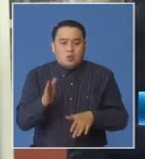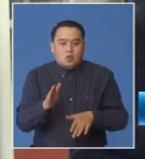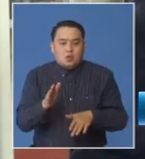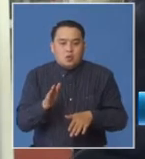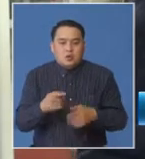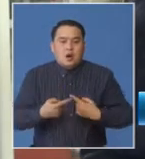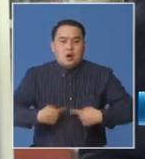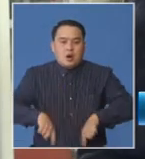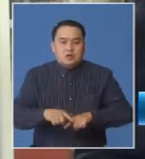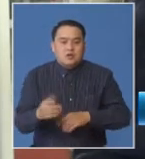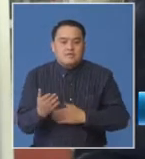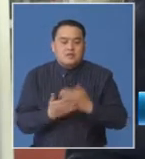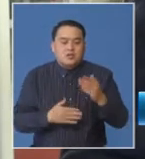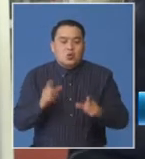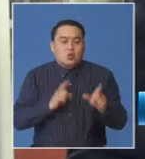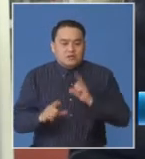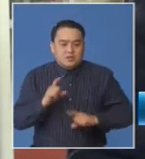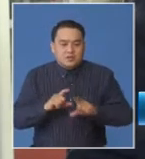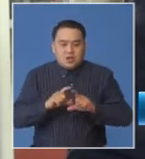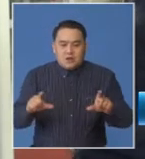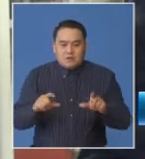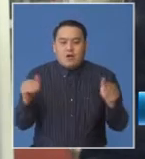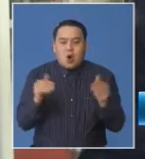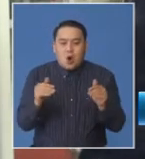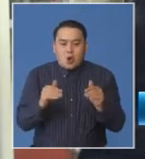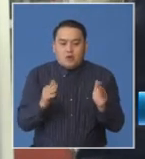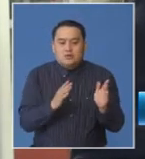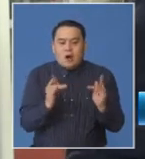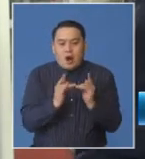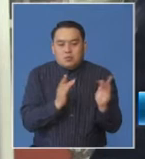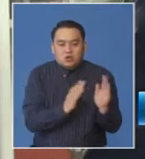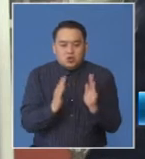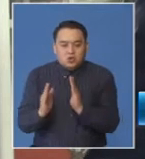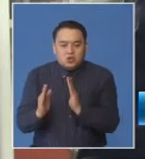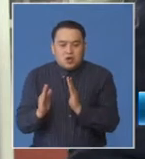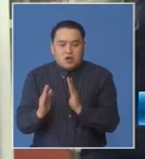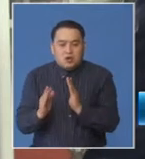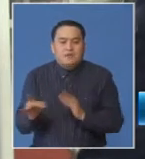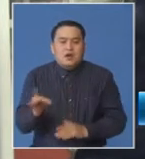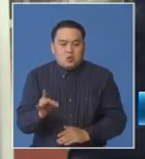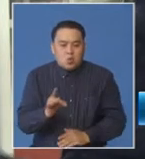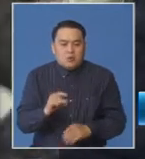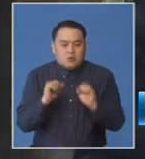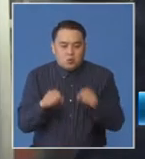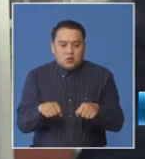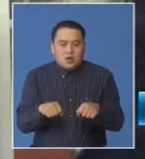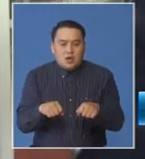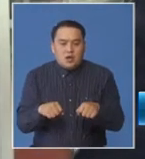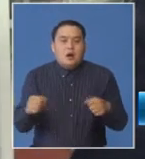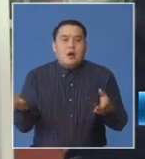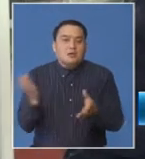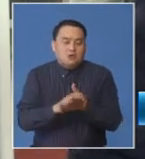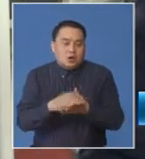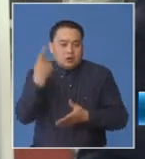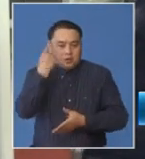намерены организовать в высших учебных заведениях, колледжах и общежитиях не только областного центра, но и в районах. Наша цель – ознакомить с